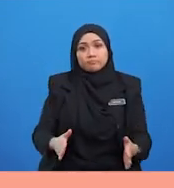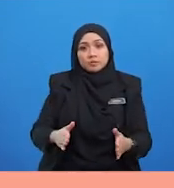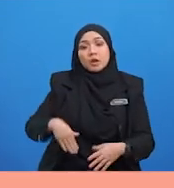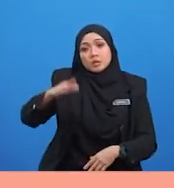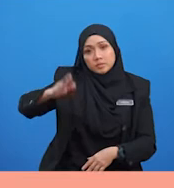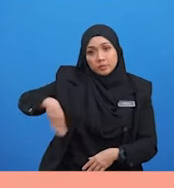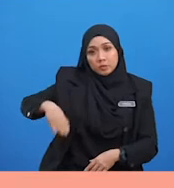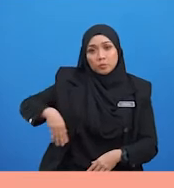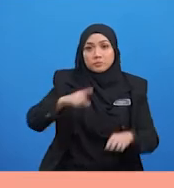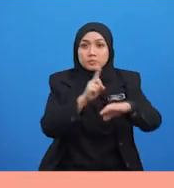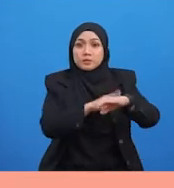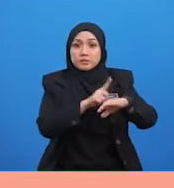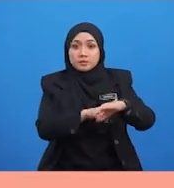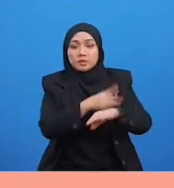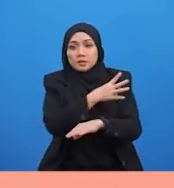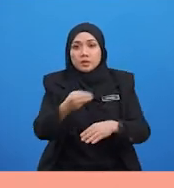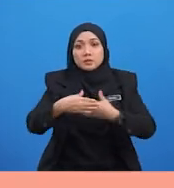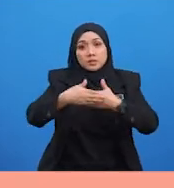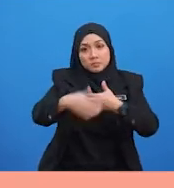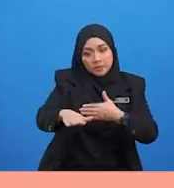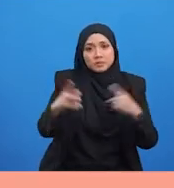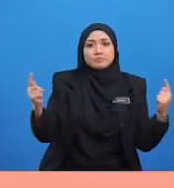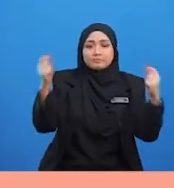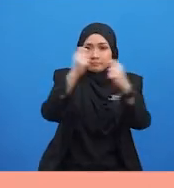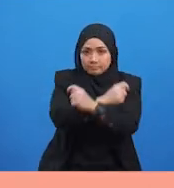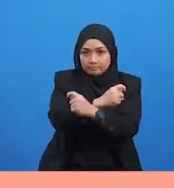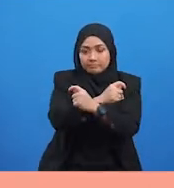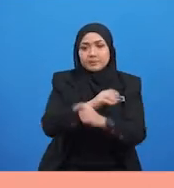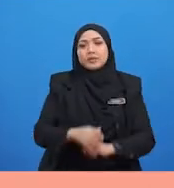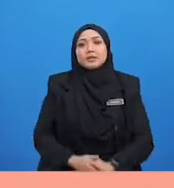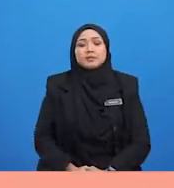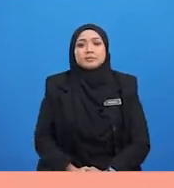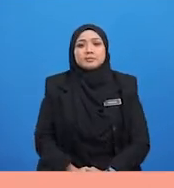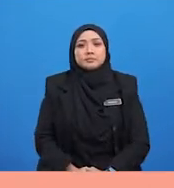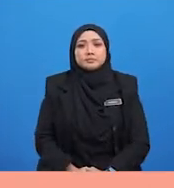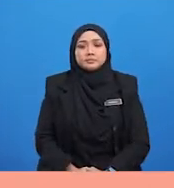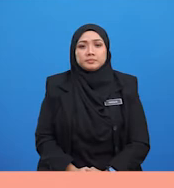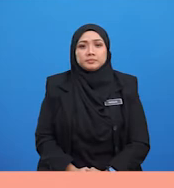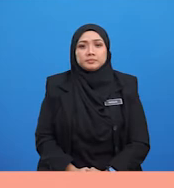sebelum, semasa dan selepas pertandingan.